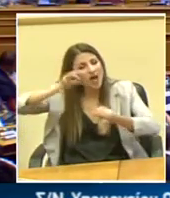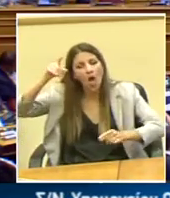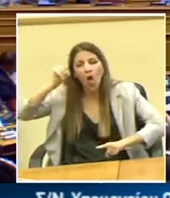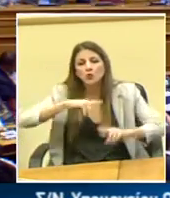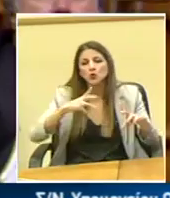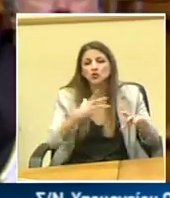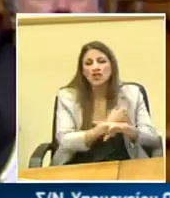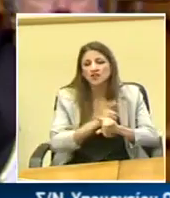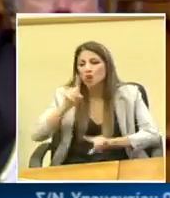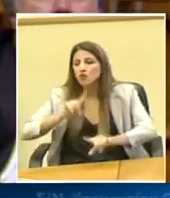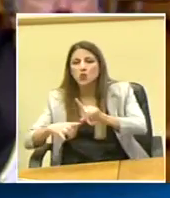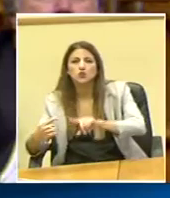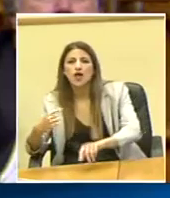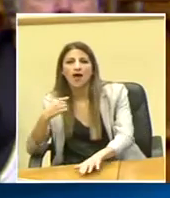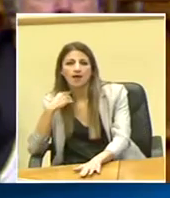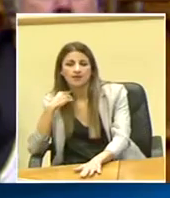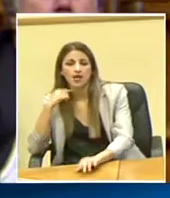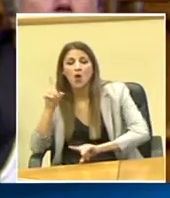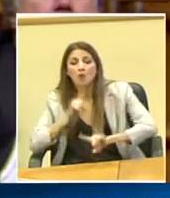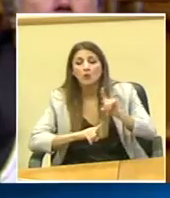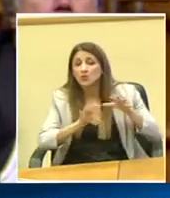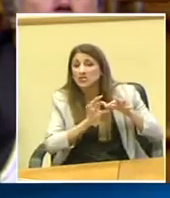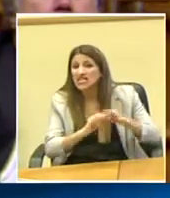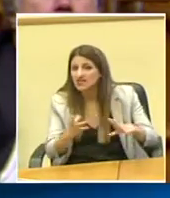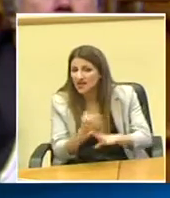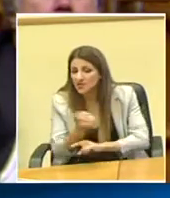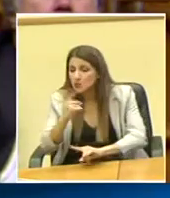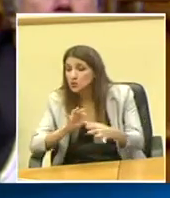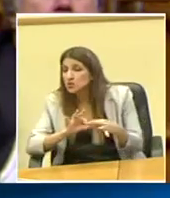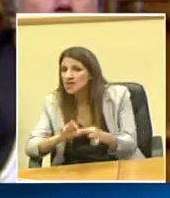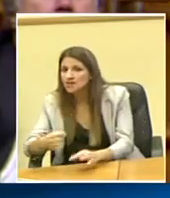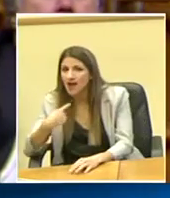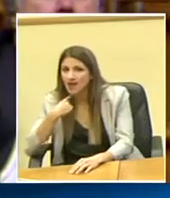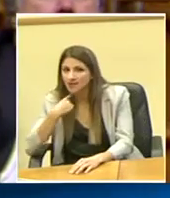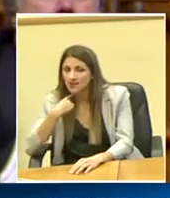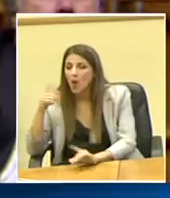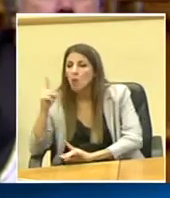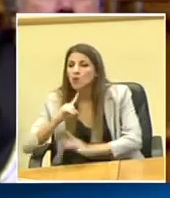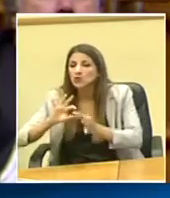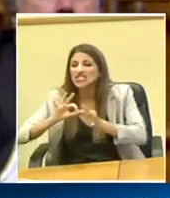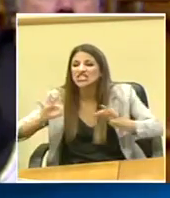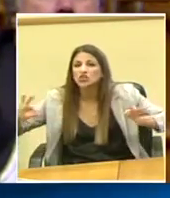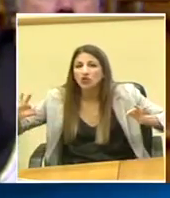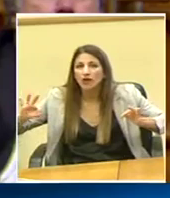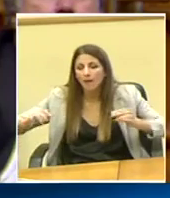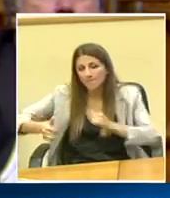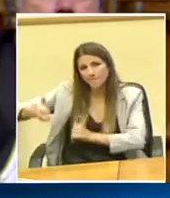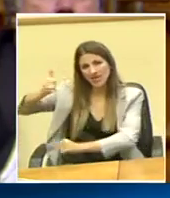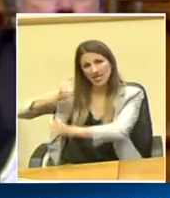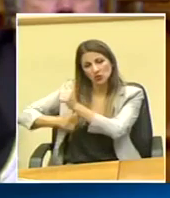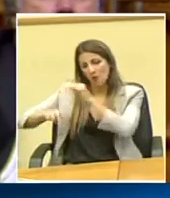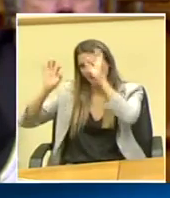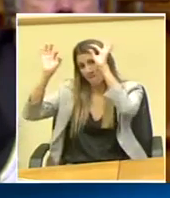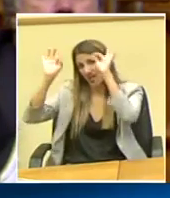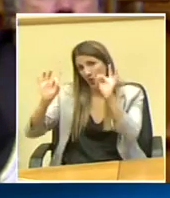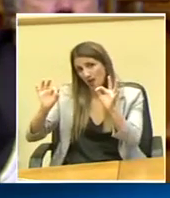κέρδισε και το ποιος έχασε. Ποιος κερδίζει και ποιος χάνει. Ποιος φέρνει πίσω την ιστορία της αρχαίας ελληνικής Μακεδονίας και τα σύμβολά